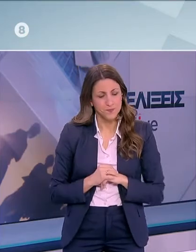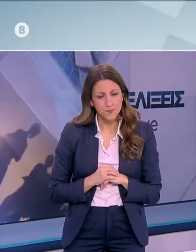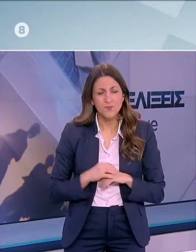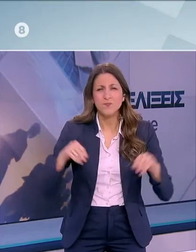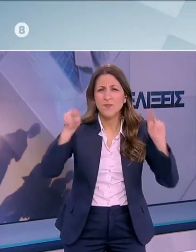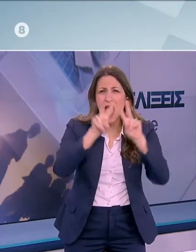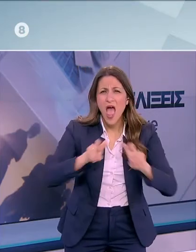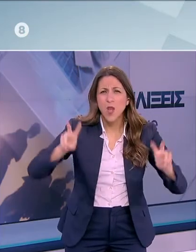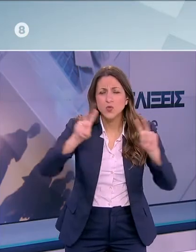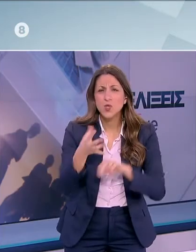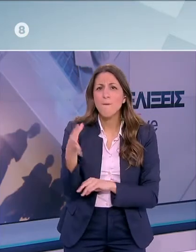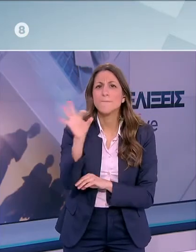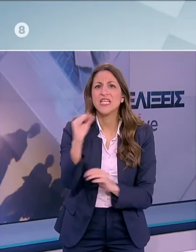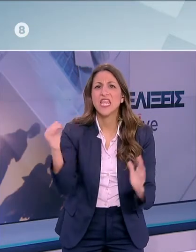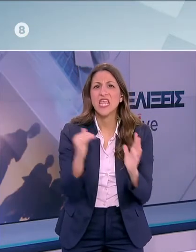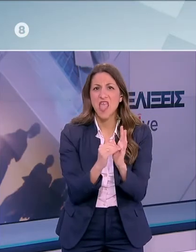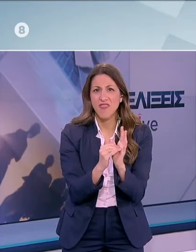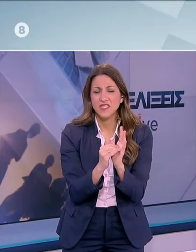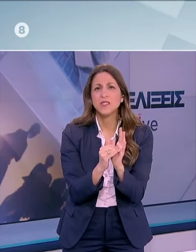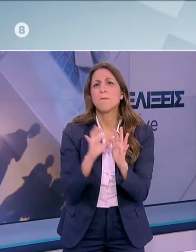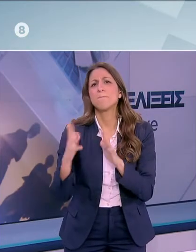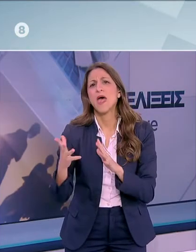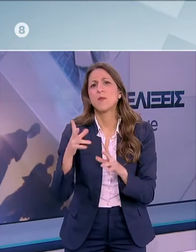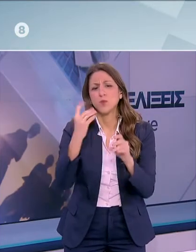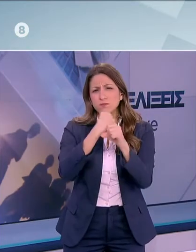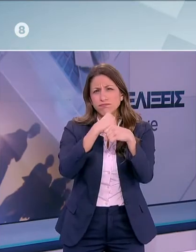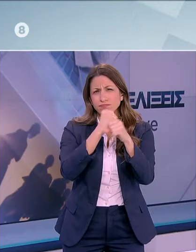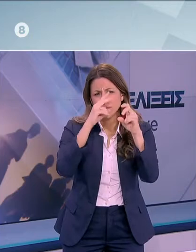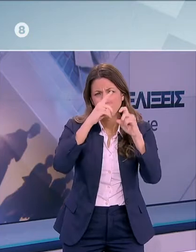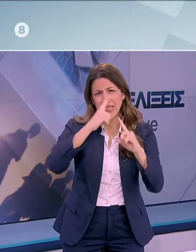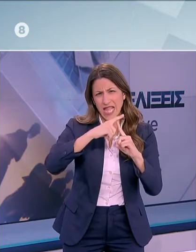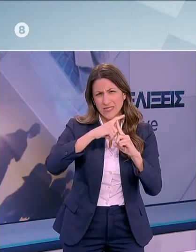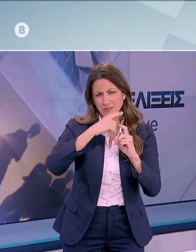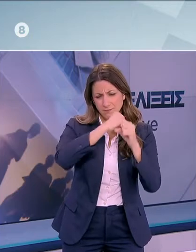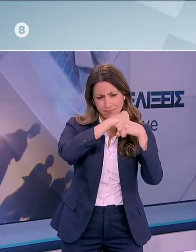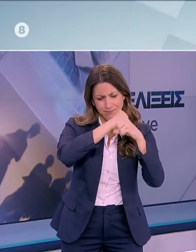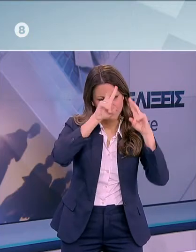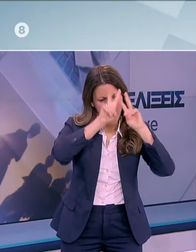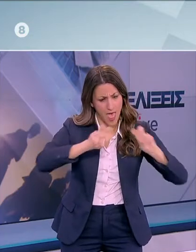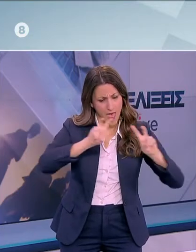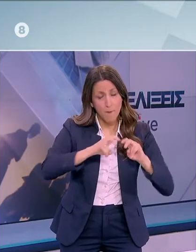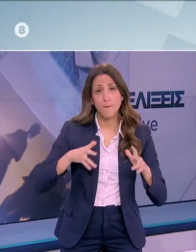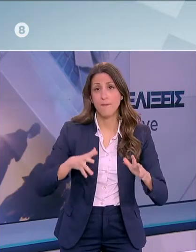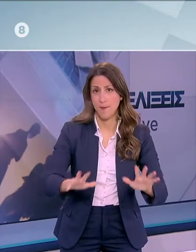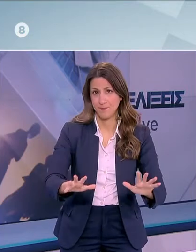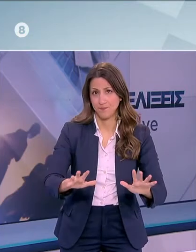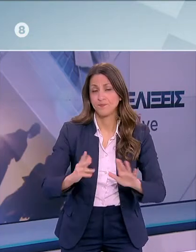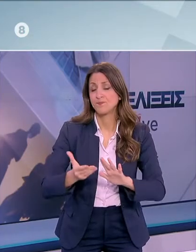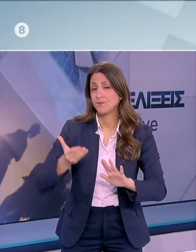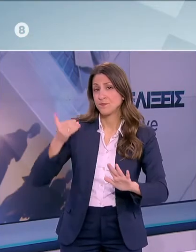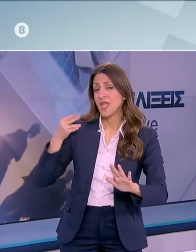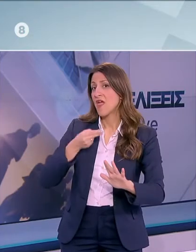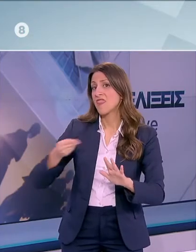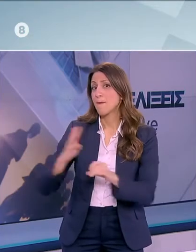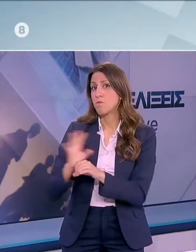ελεγχθεί 50.771 κλινικά δείγματα. Σε πρόσφατη προβολή των εκτιμήσεων μετάδοσης του ιού την περίοδο μετά